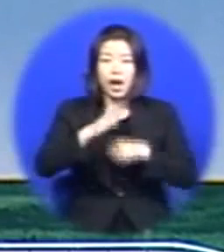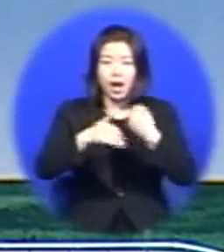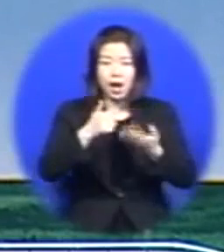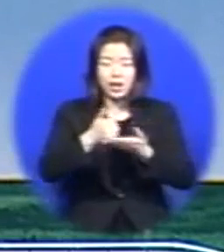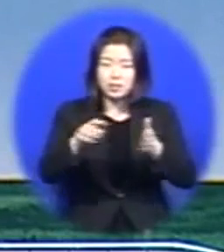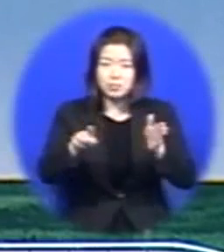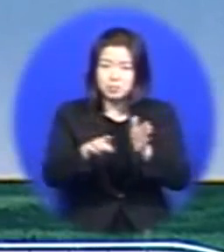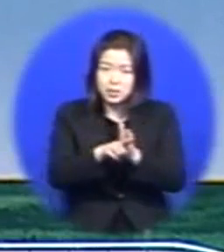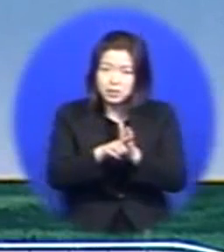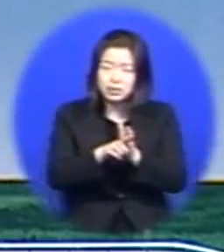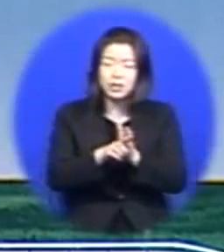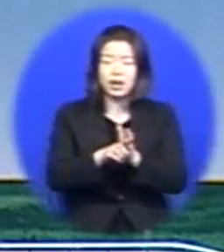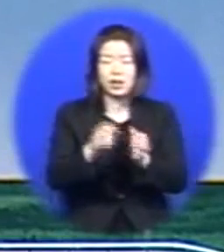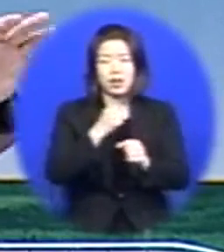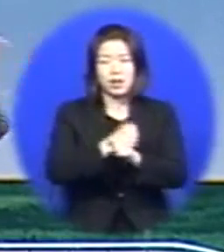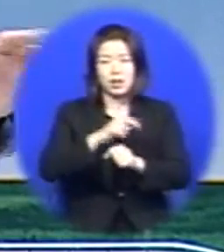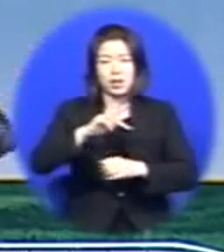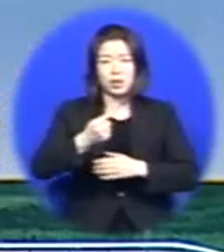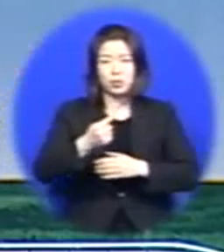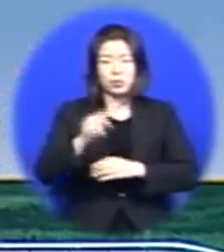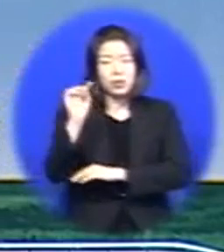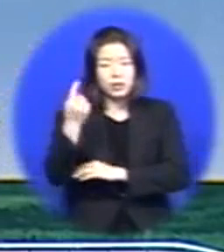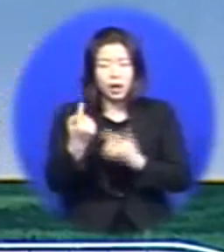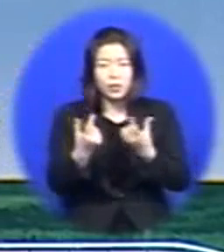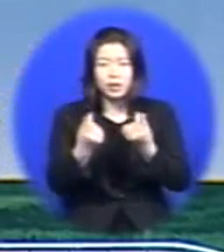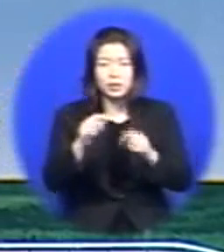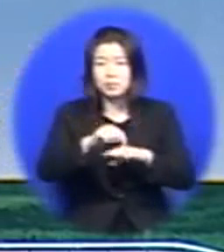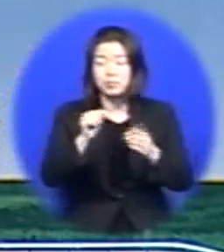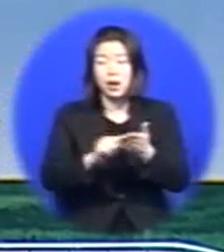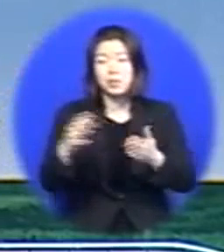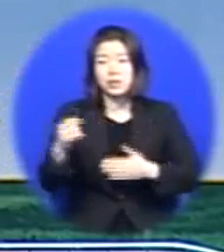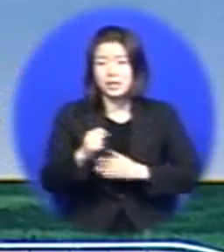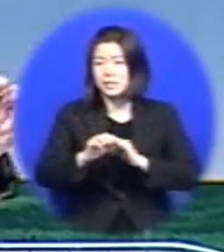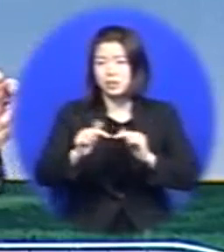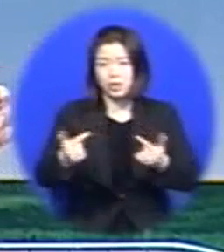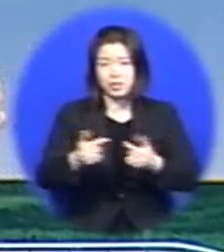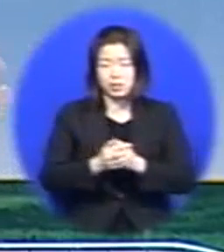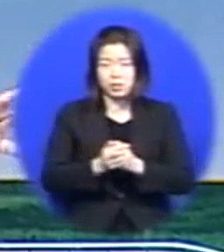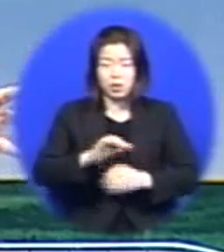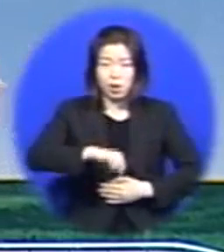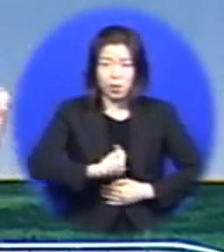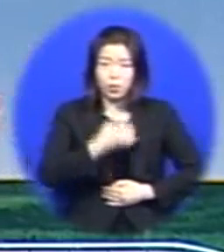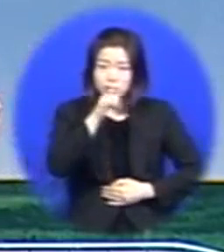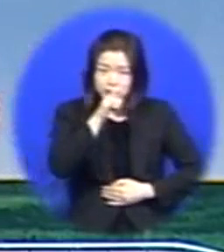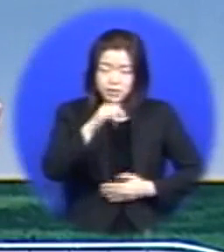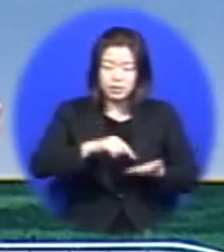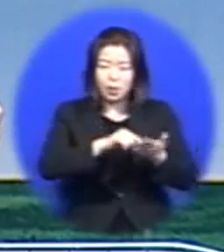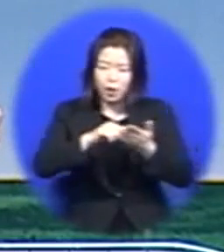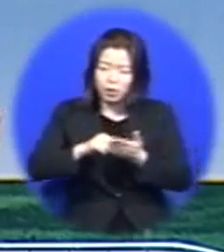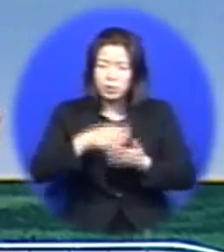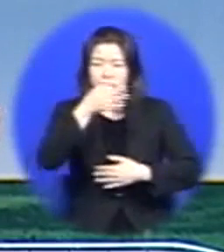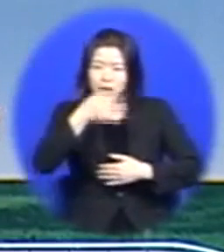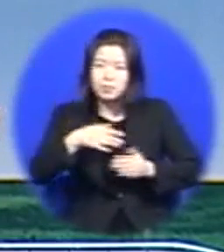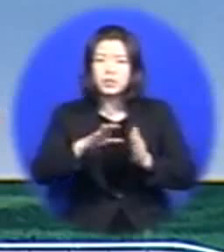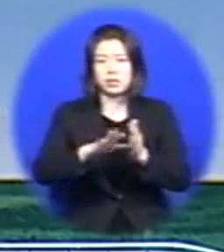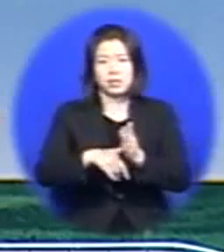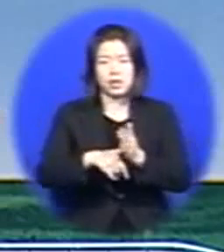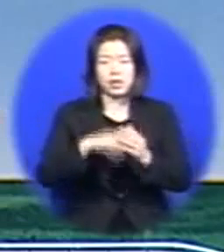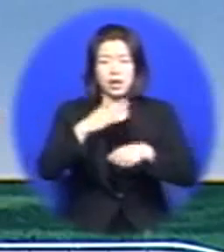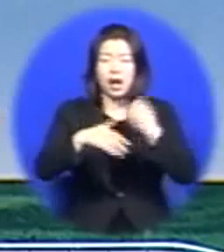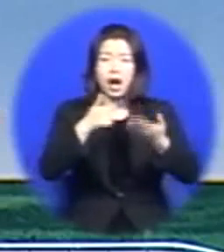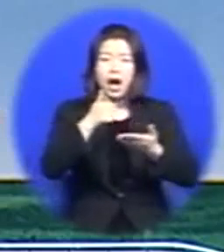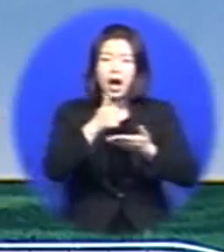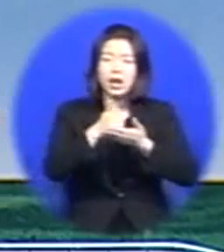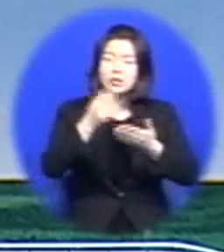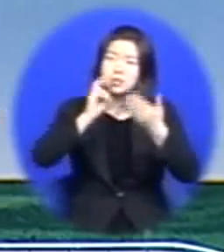하나님을 믿는다고 해서 다 다윗처럼 이런 마음을 가지는 게 아닙니다. 혼자 있을 때, 외로울 때, 힘들 때 그때